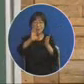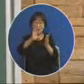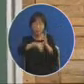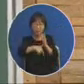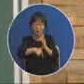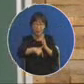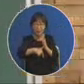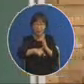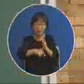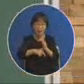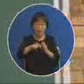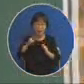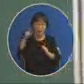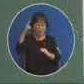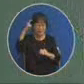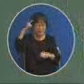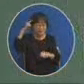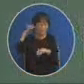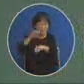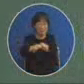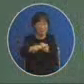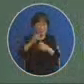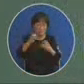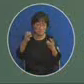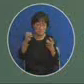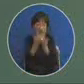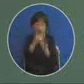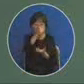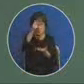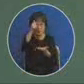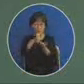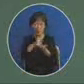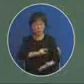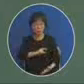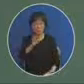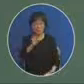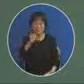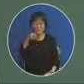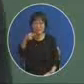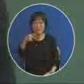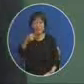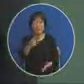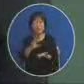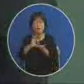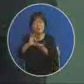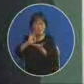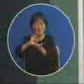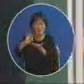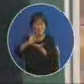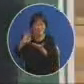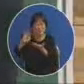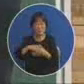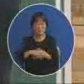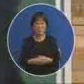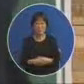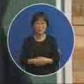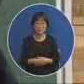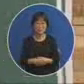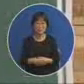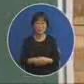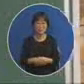장로 이드로를 붙인 거예요. At this time, God attaches to Moses Jethro, who is the wisest elder in the world. 쉽게 말하면 하나님이